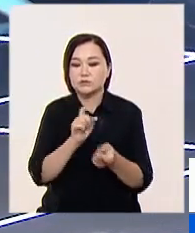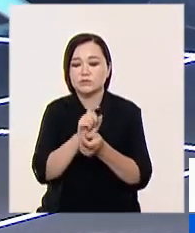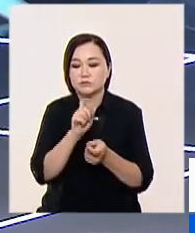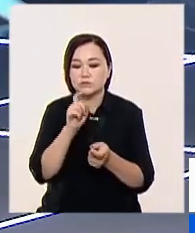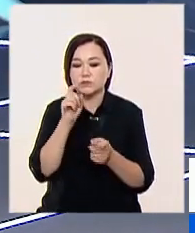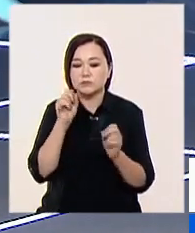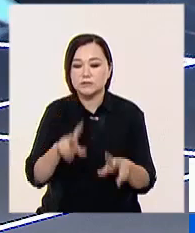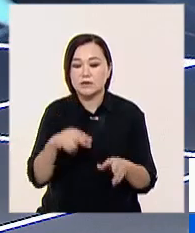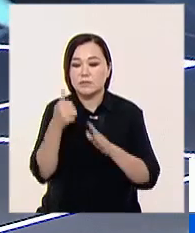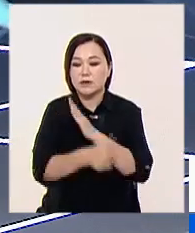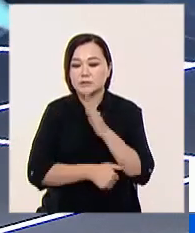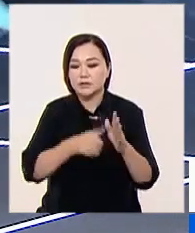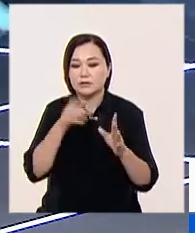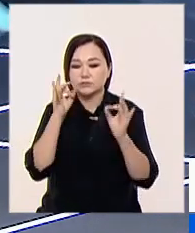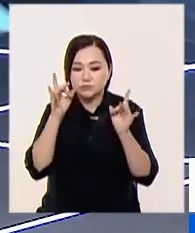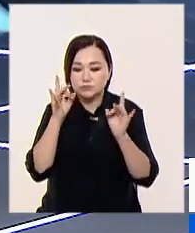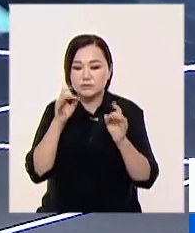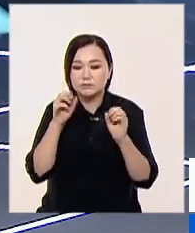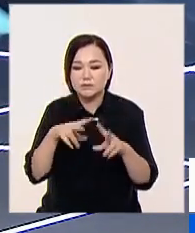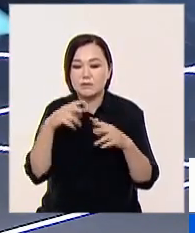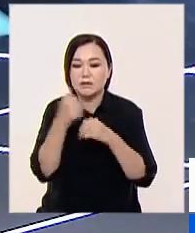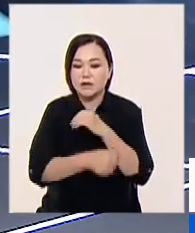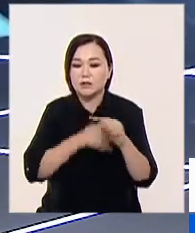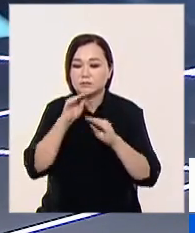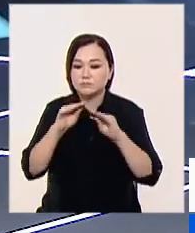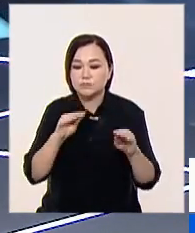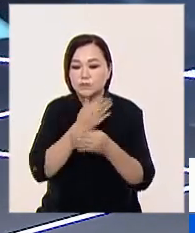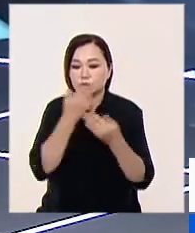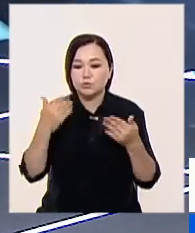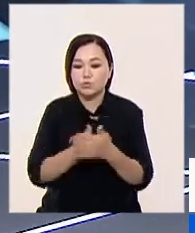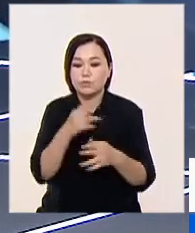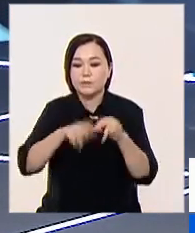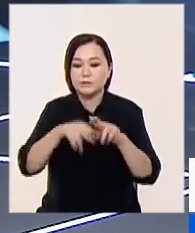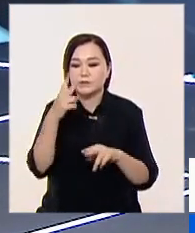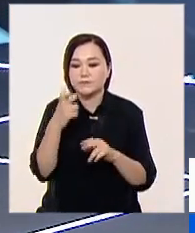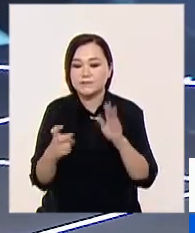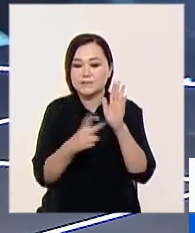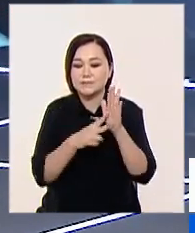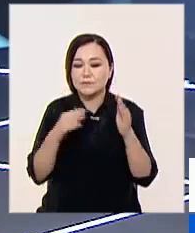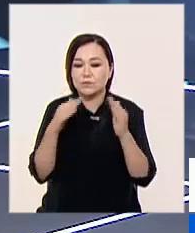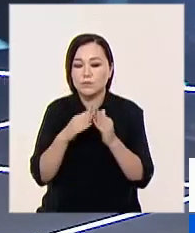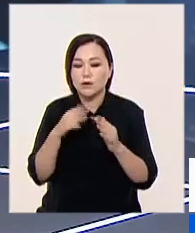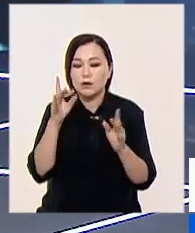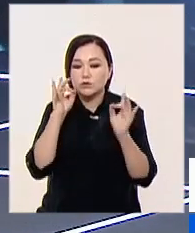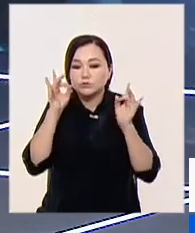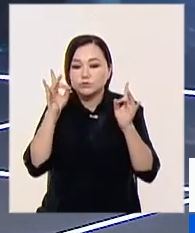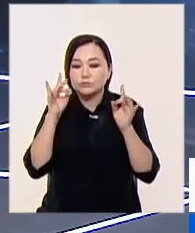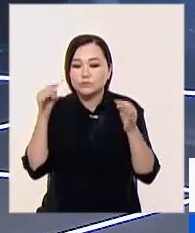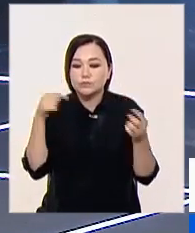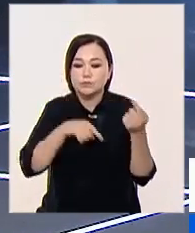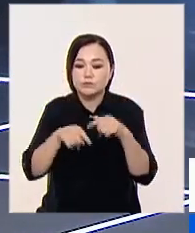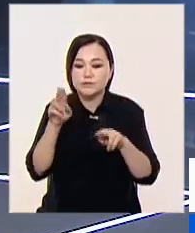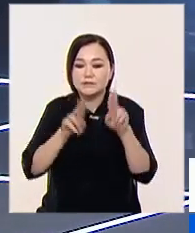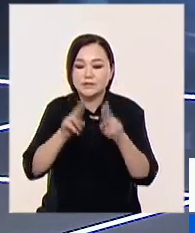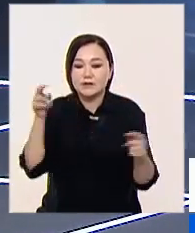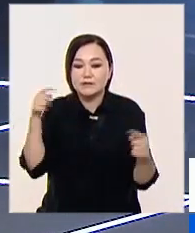оқшаулайтын арнайы материалдар қолданылып бермейді екен. Тіпті жаңадан салынған 207 тұрғын үй кешенде шудан оқшаулайтын материалдар стандартқа